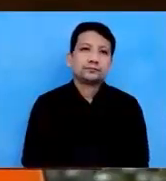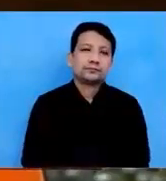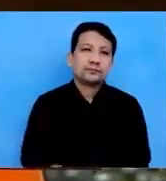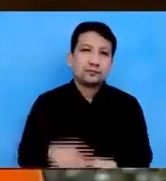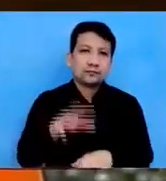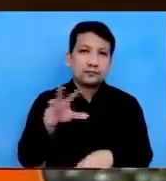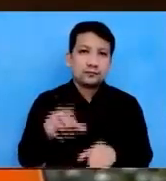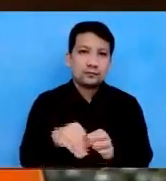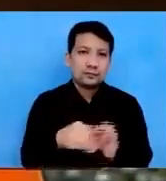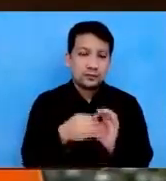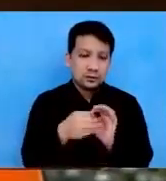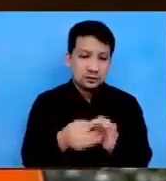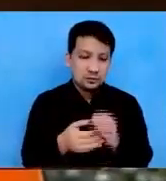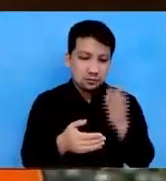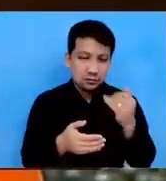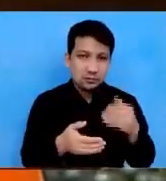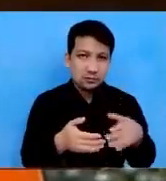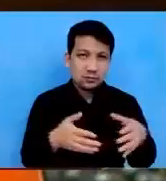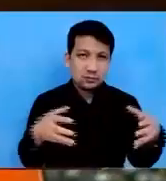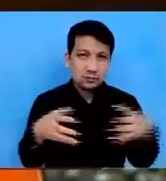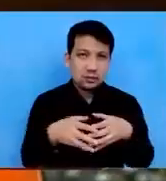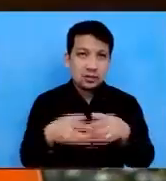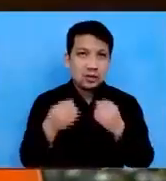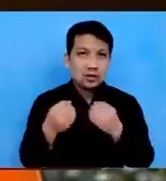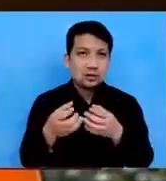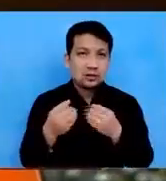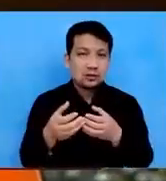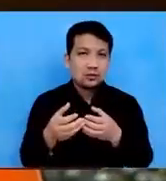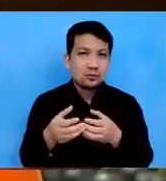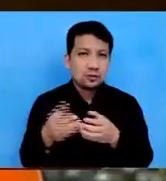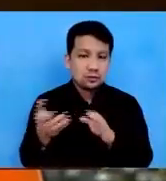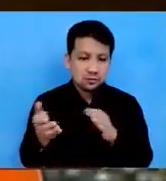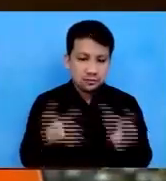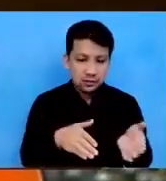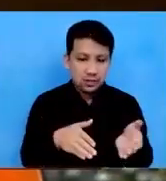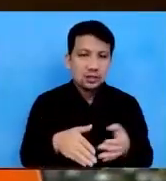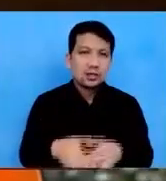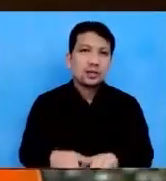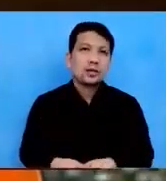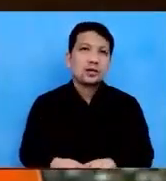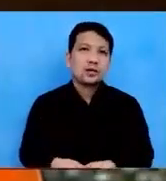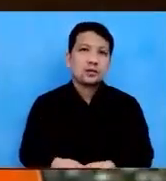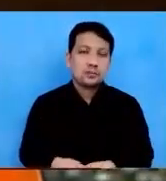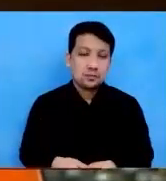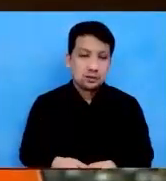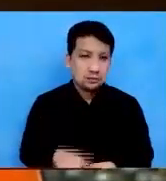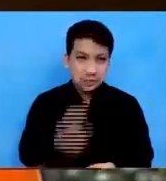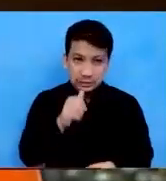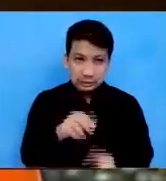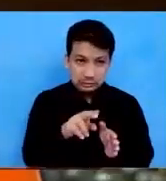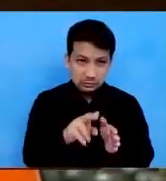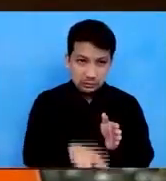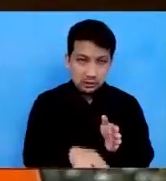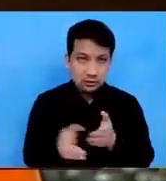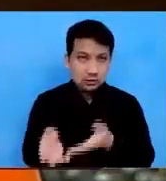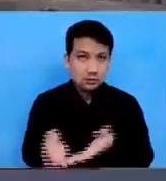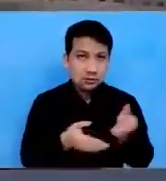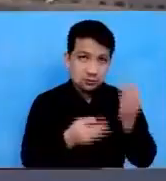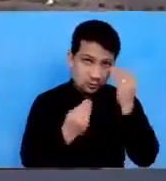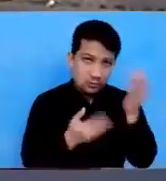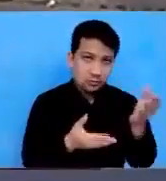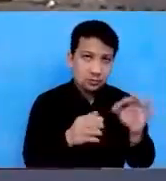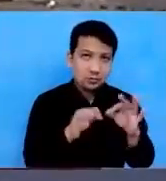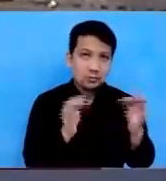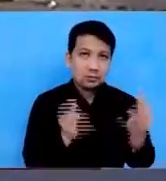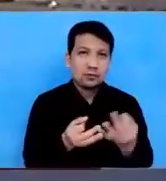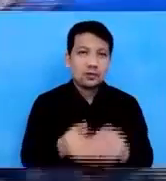na naipon ng ganung kadami na yung mga patay na hindi na iaparating sa mga kamag-anak. Hindi